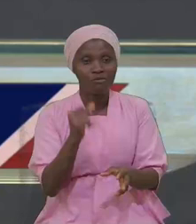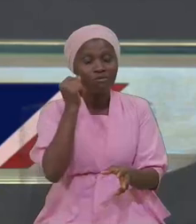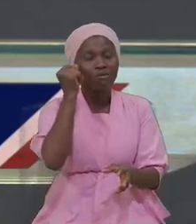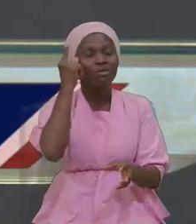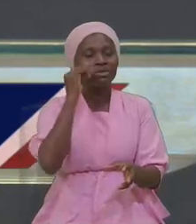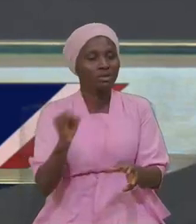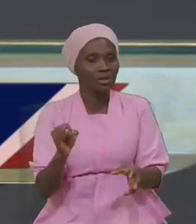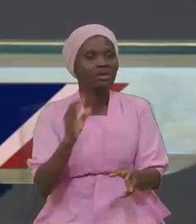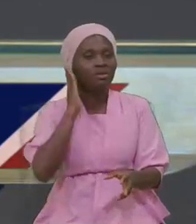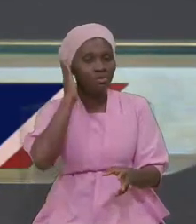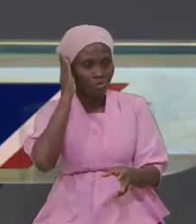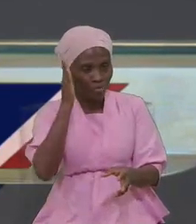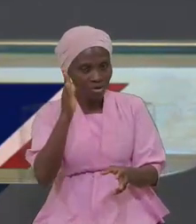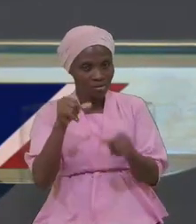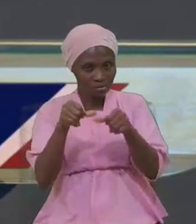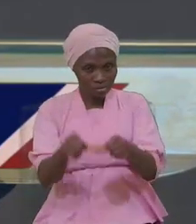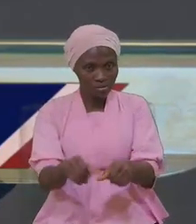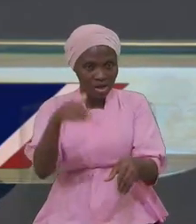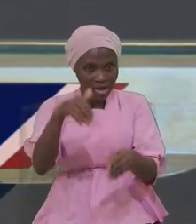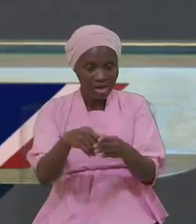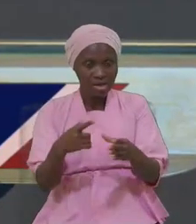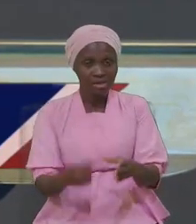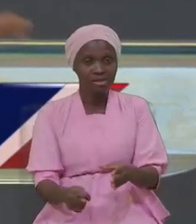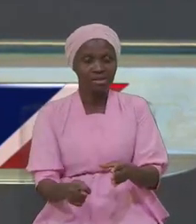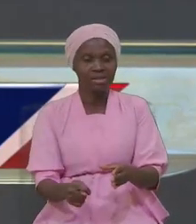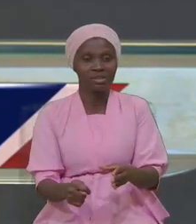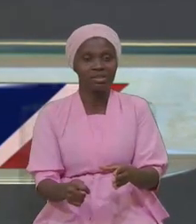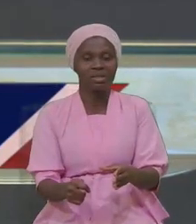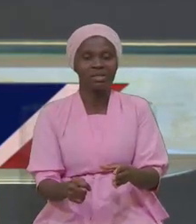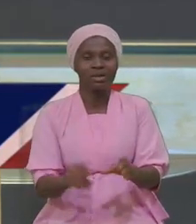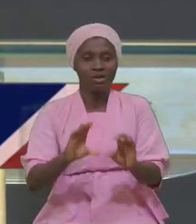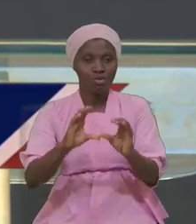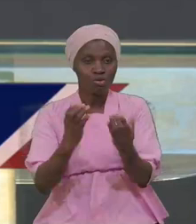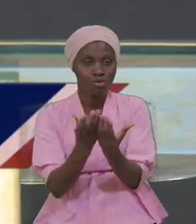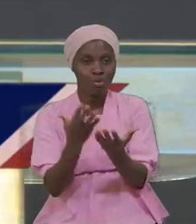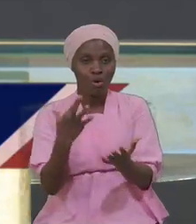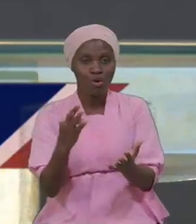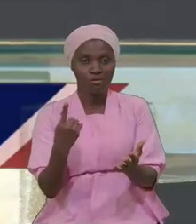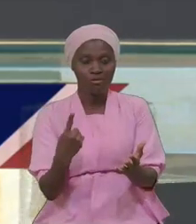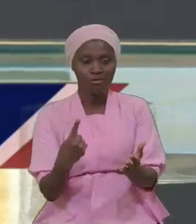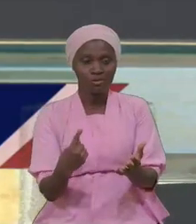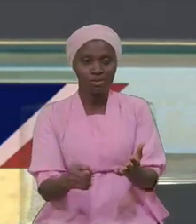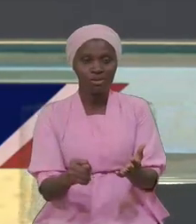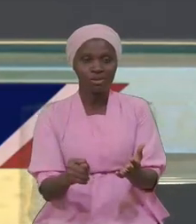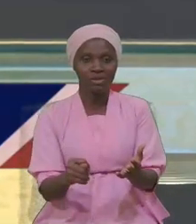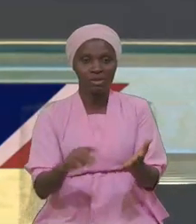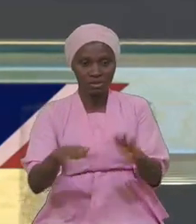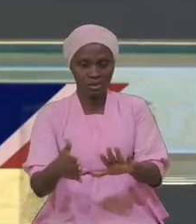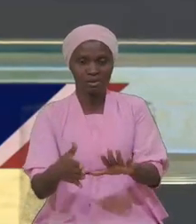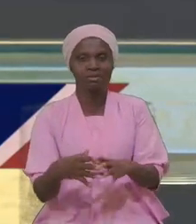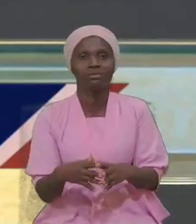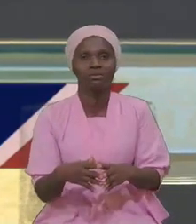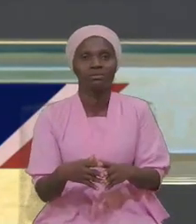reposera dans l'assemblée des morts. Il y a une assemblée devant Dieu et c'est